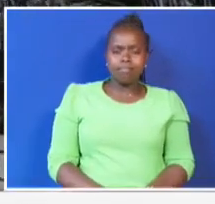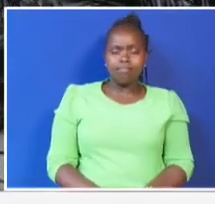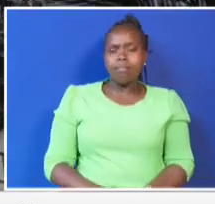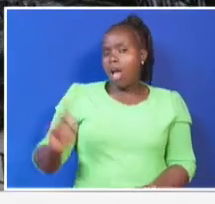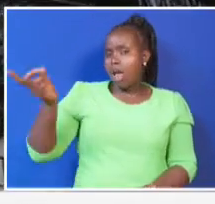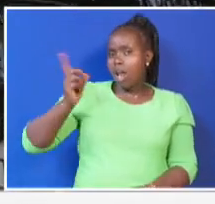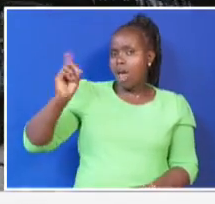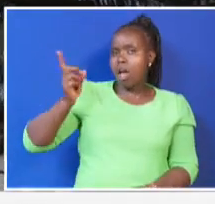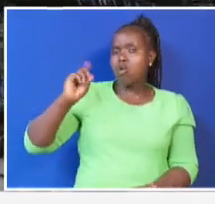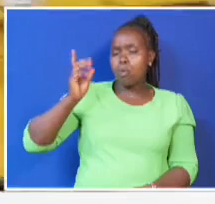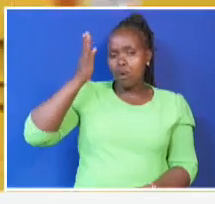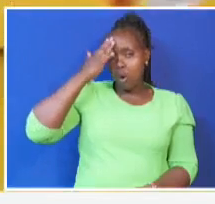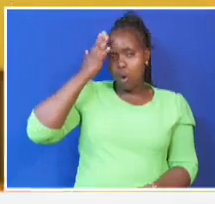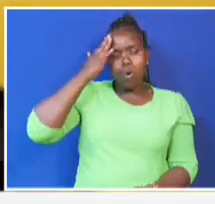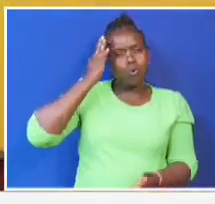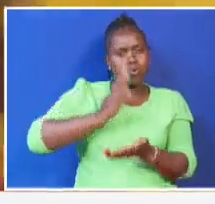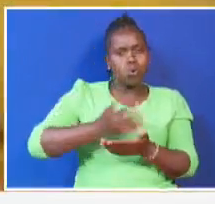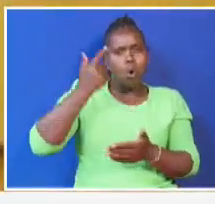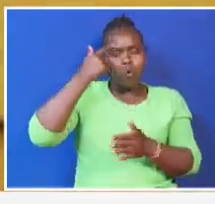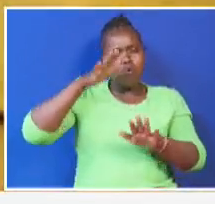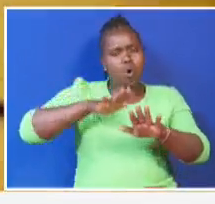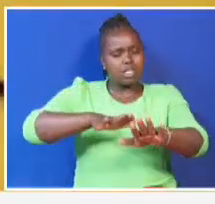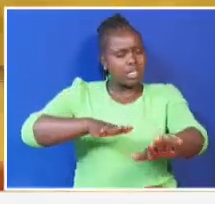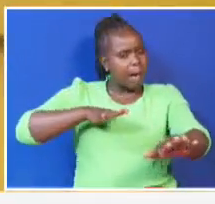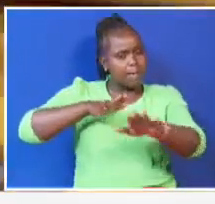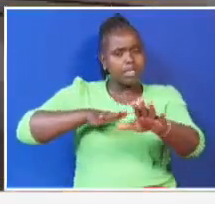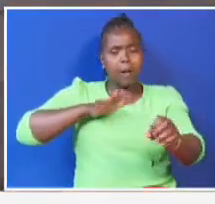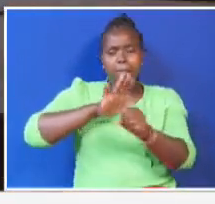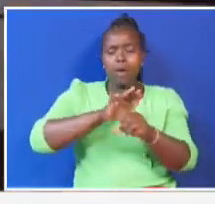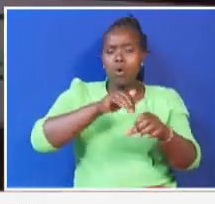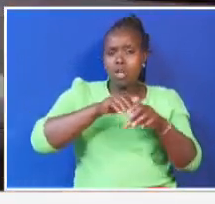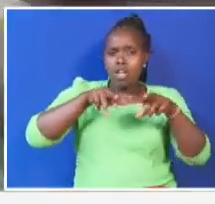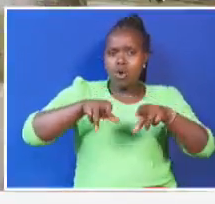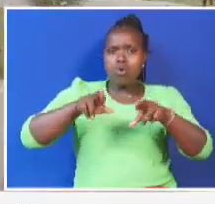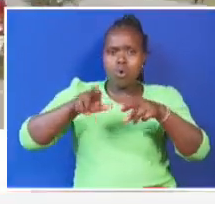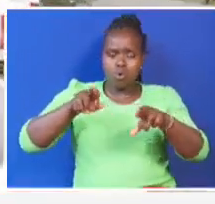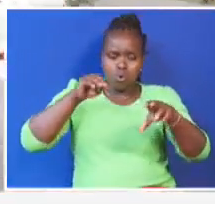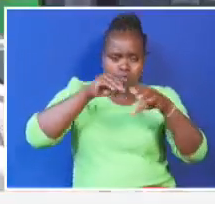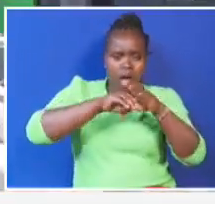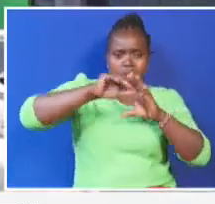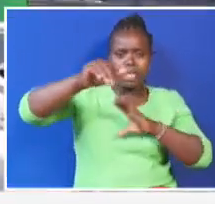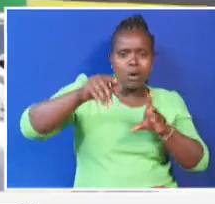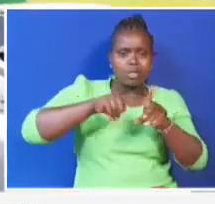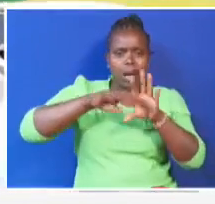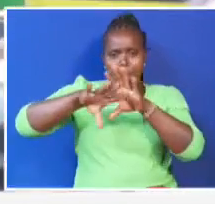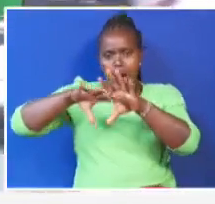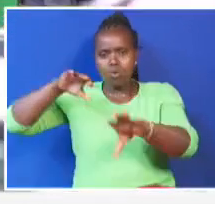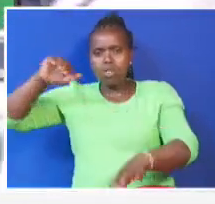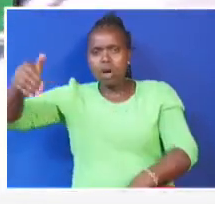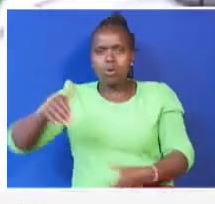Jiji la Nairobi linajulikana sana kwa misongamano yake yenye ugasi kwenye barabara zinazoingia na kutoka katikati ya jiji.